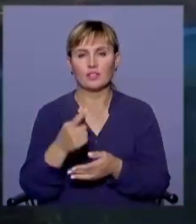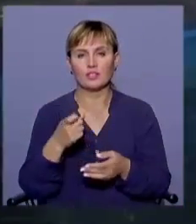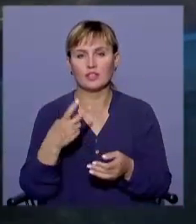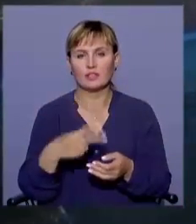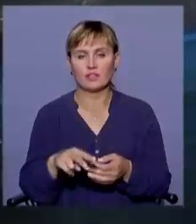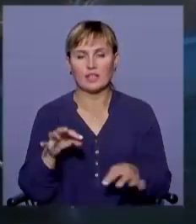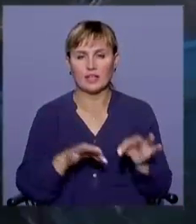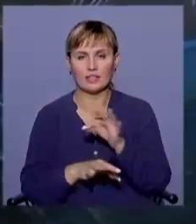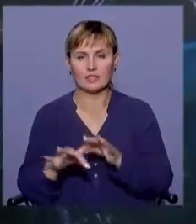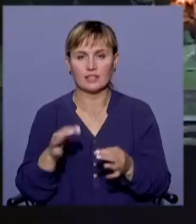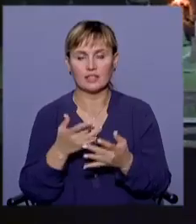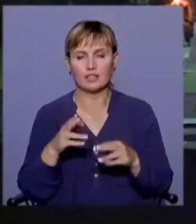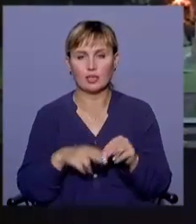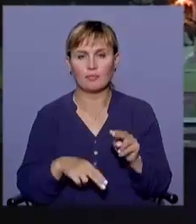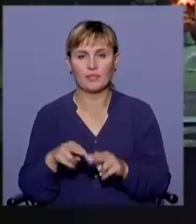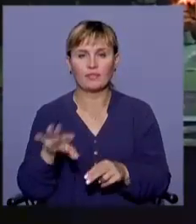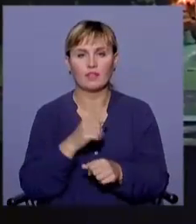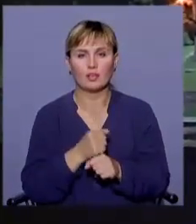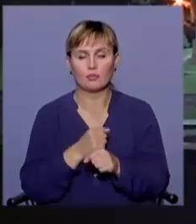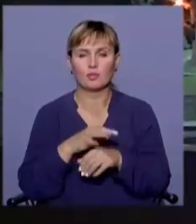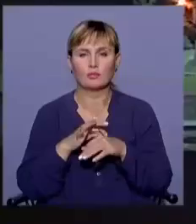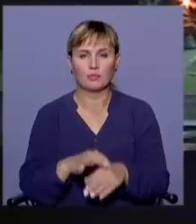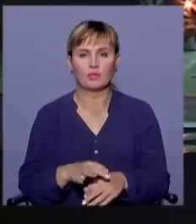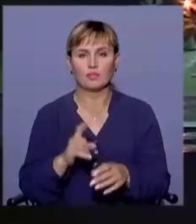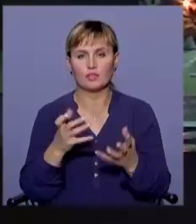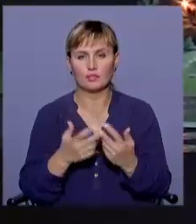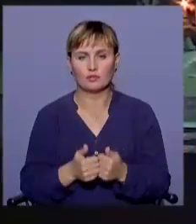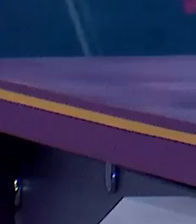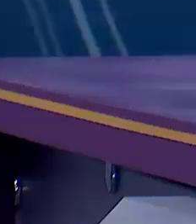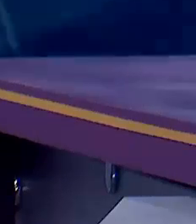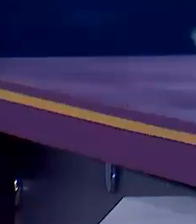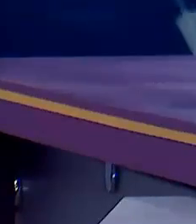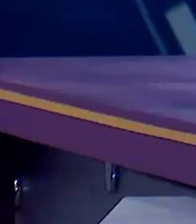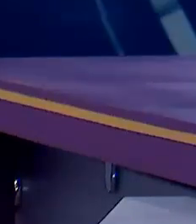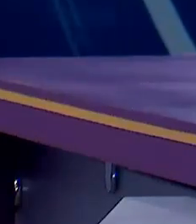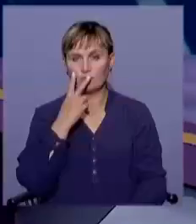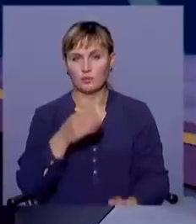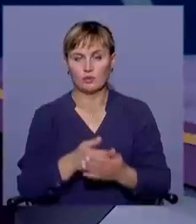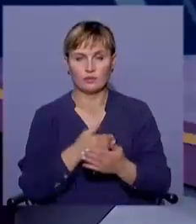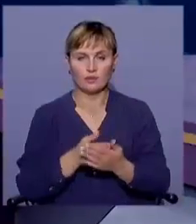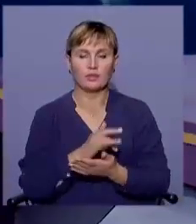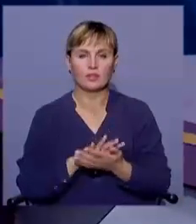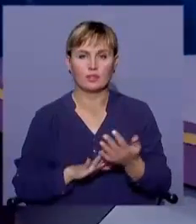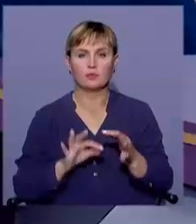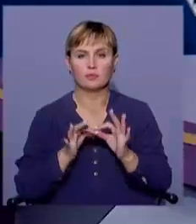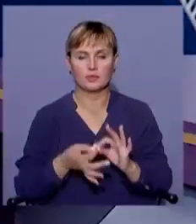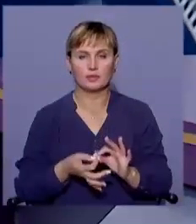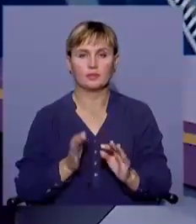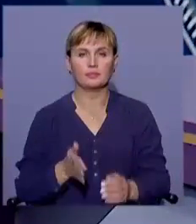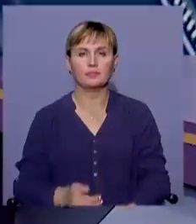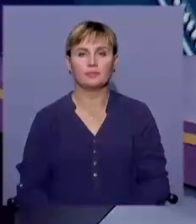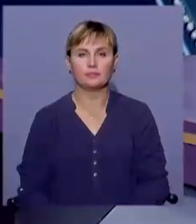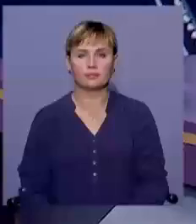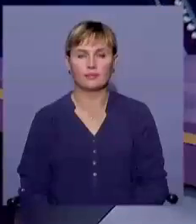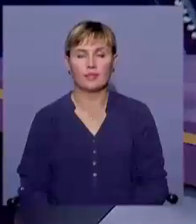120 архитектурных объектов. Все работы проводятся за счет меценатов. Вы смотрите новости на телеканале Алматы. Продолжаем